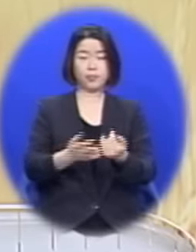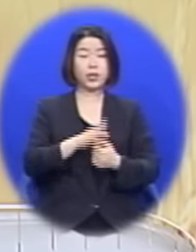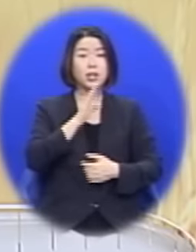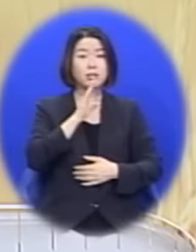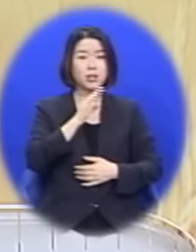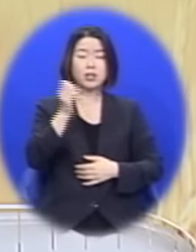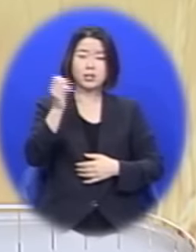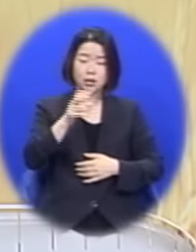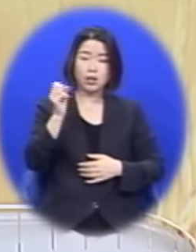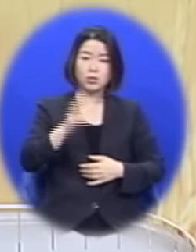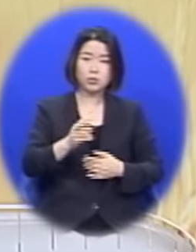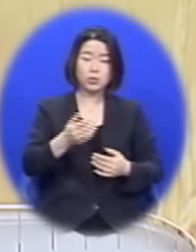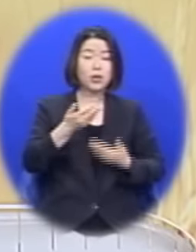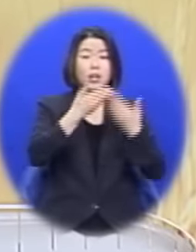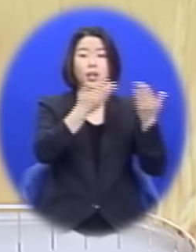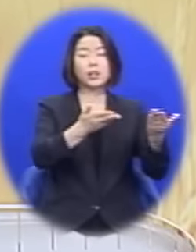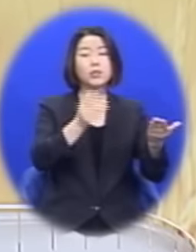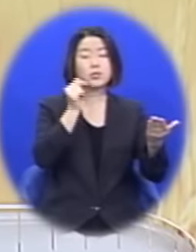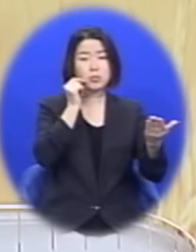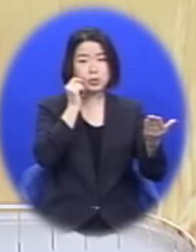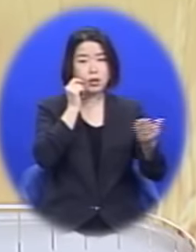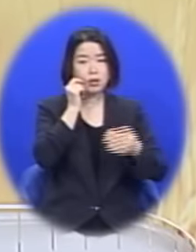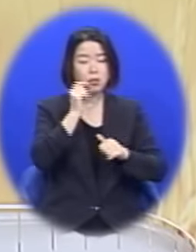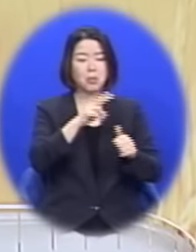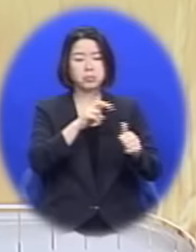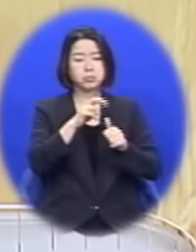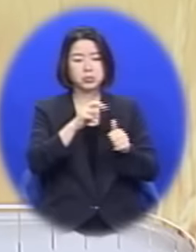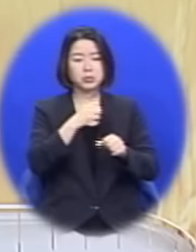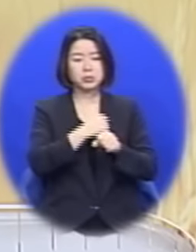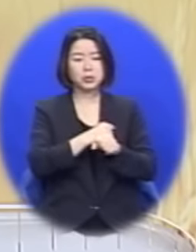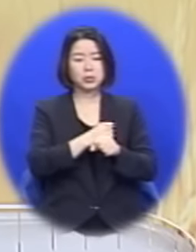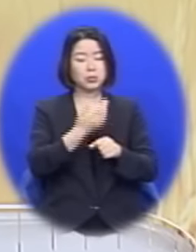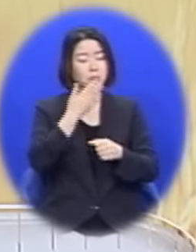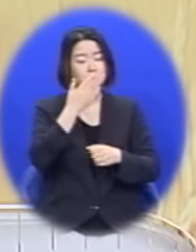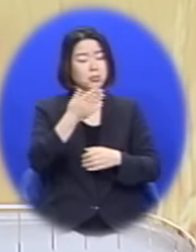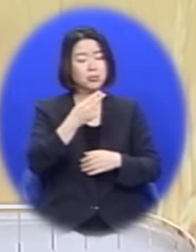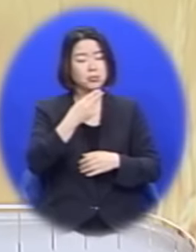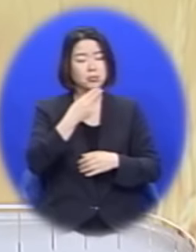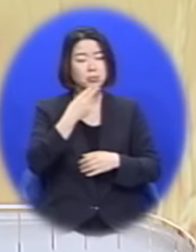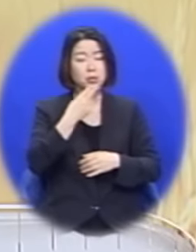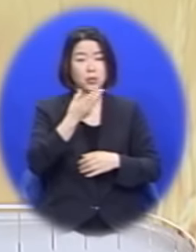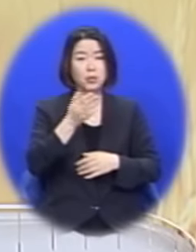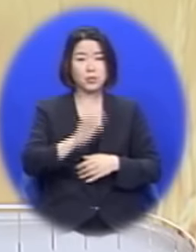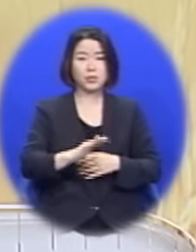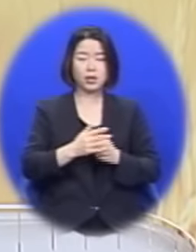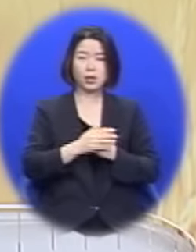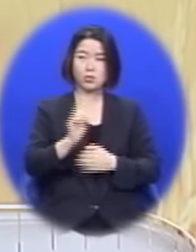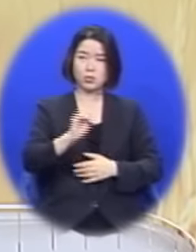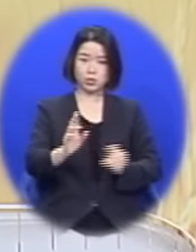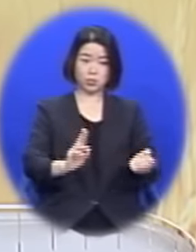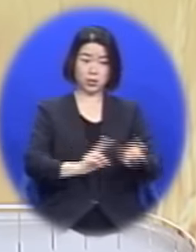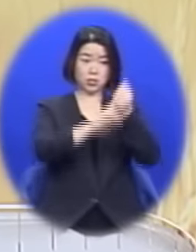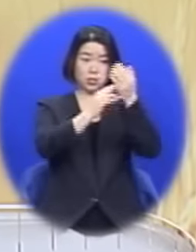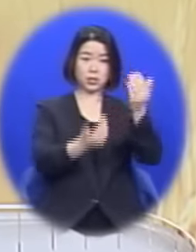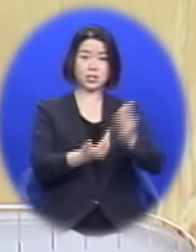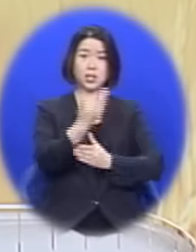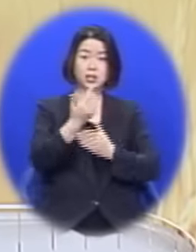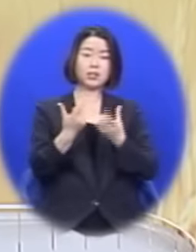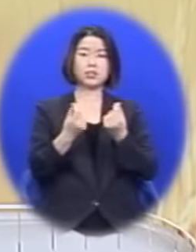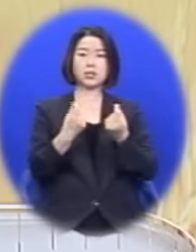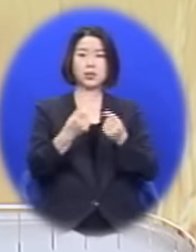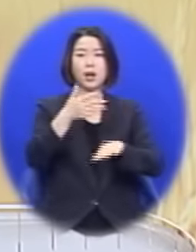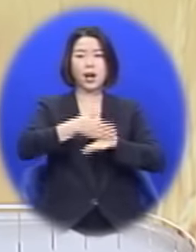자주 못 해 준 거 원망해도 사실 할 말이 없는 건데, 마치 이렇게 무슨 뭐 기적이 일어난 것처럼